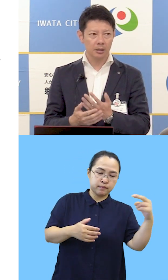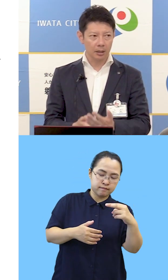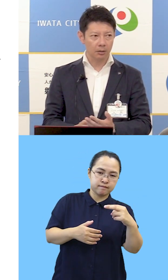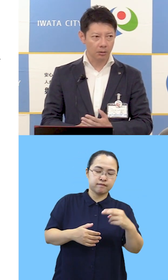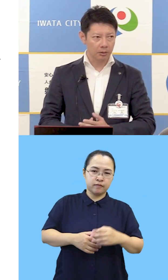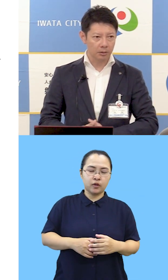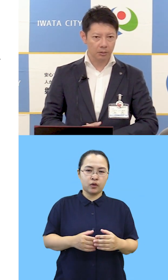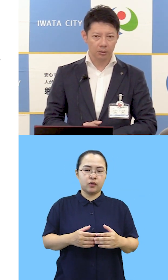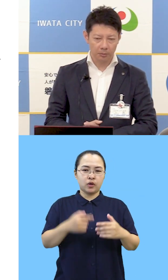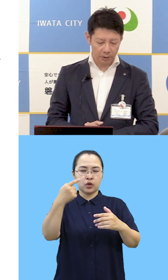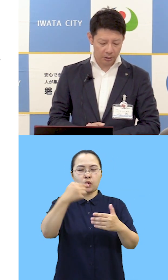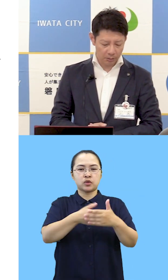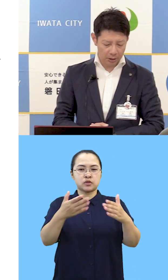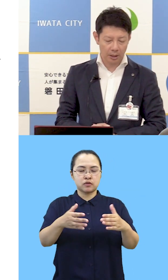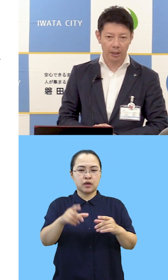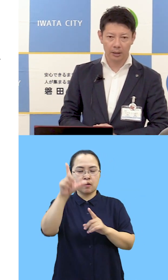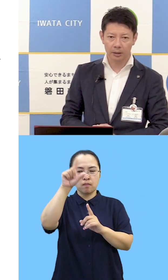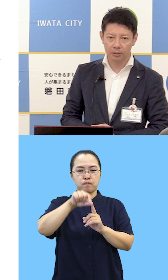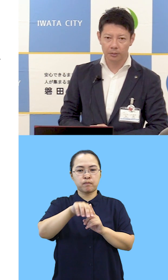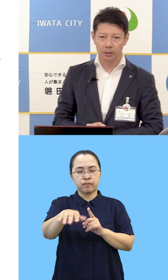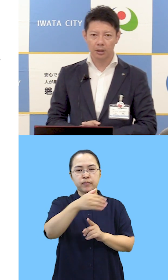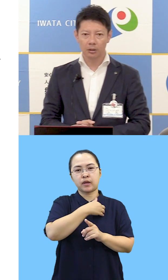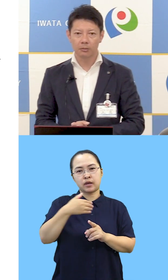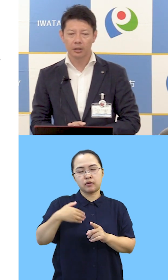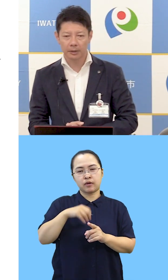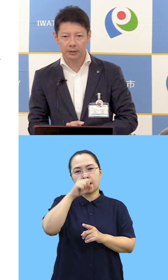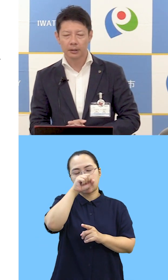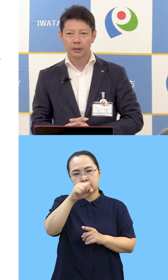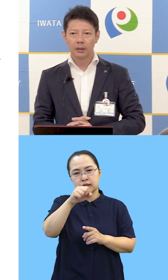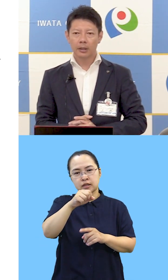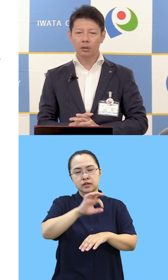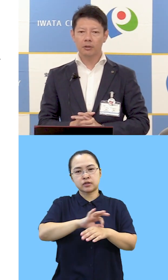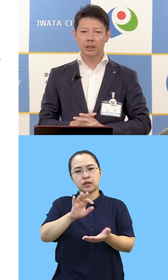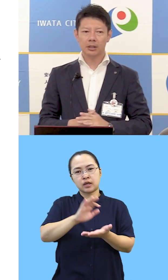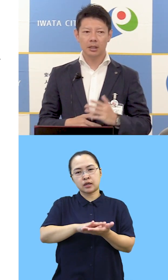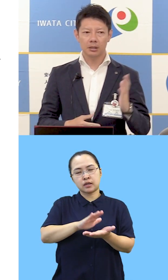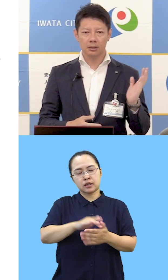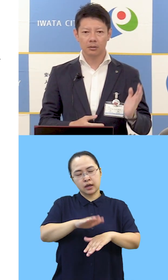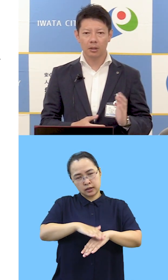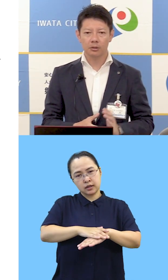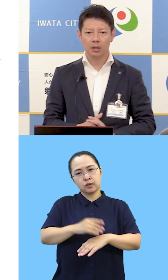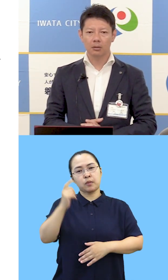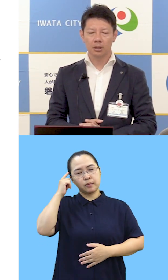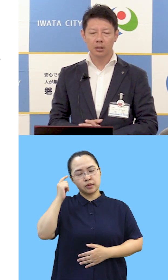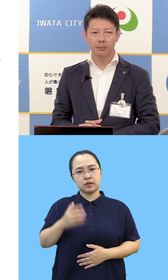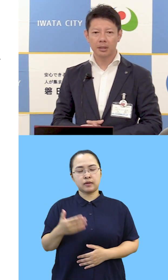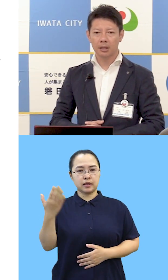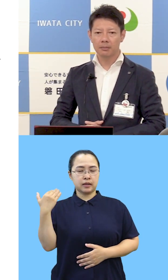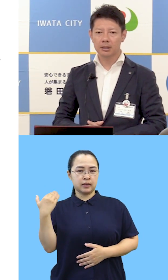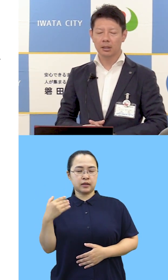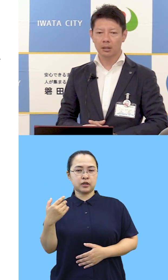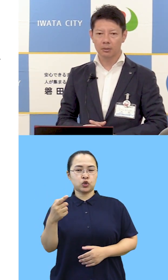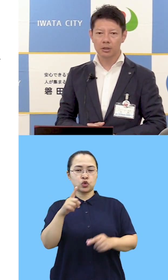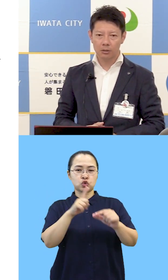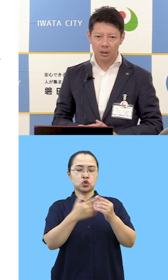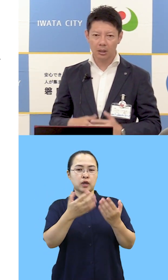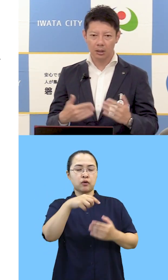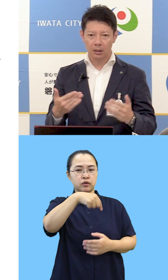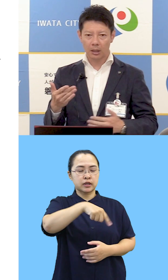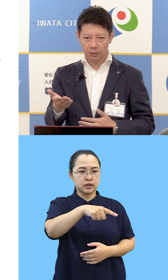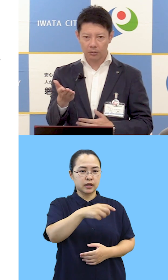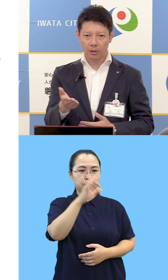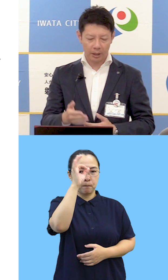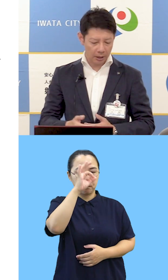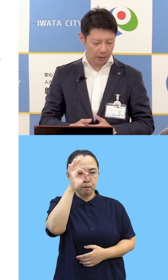に配信できるということも非常にいいんじゃないかなというふうに思います。これも私先日とある中学校に行って見てきましたけれども、非常に